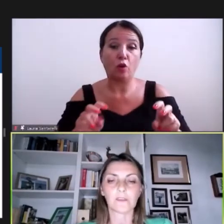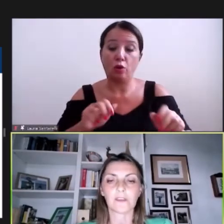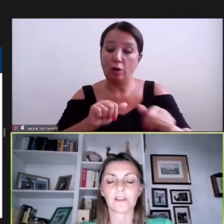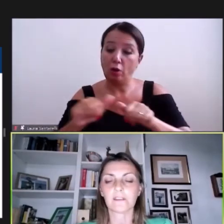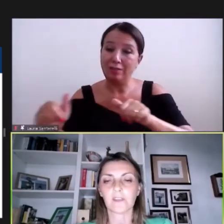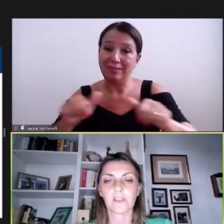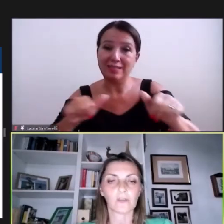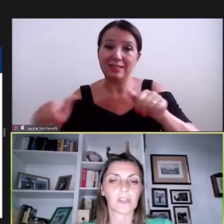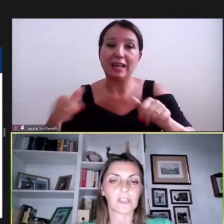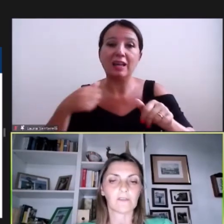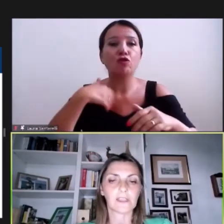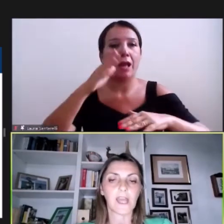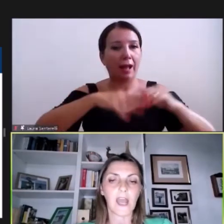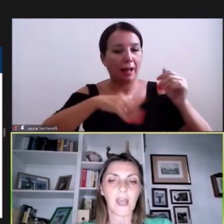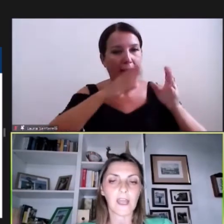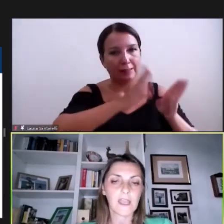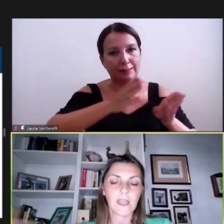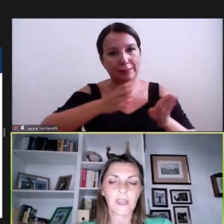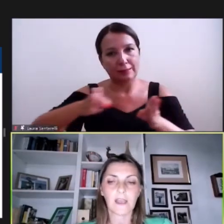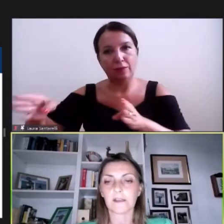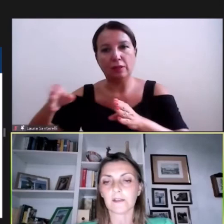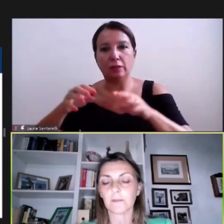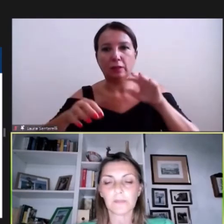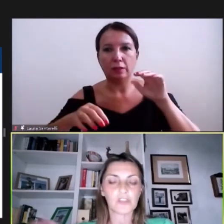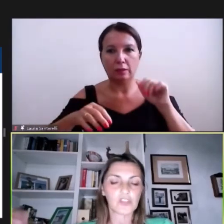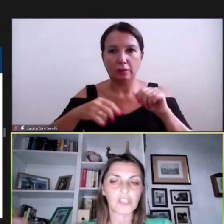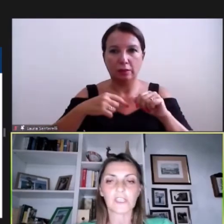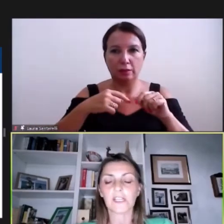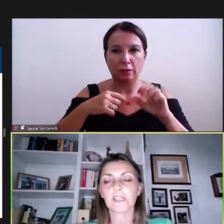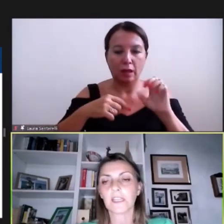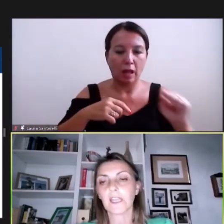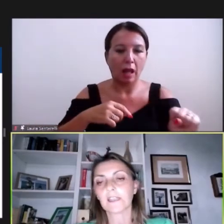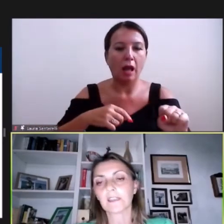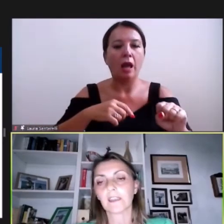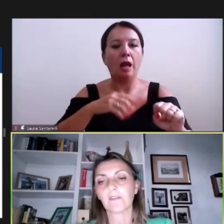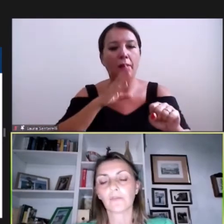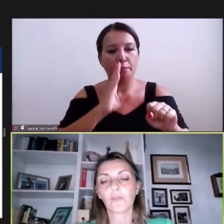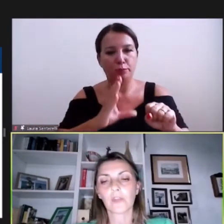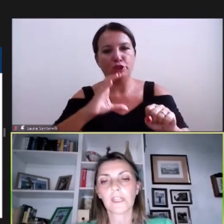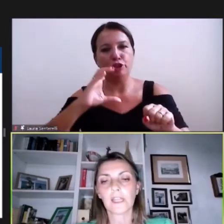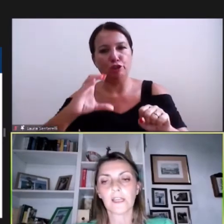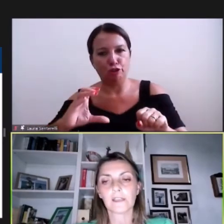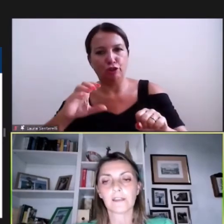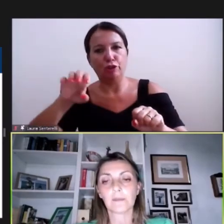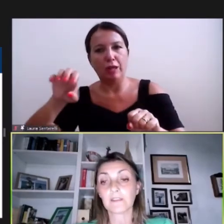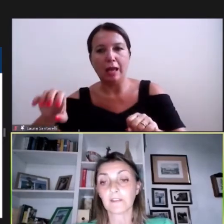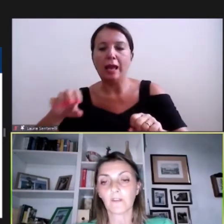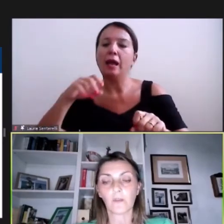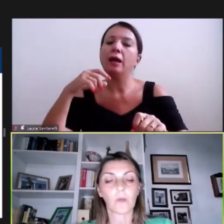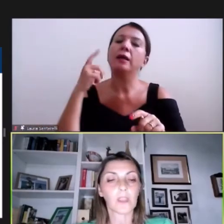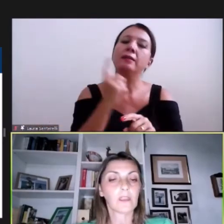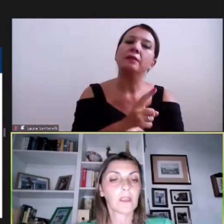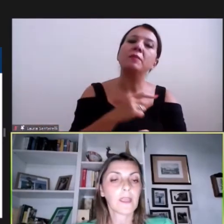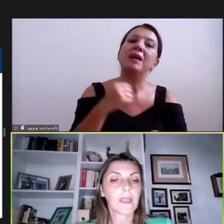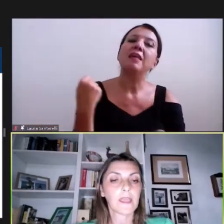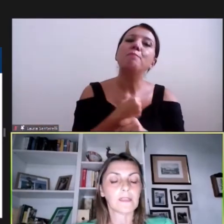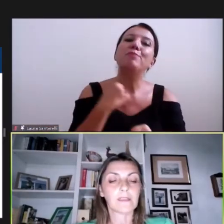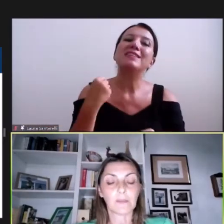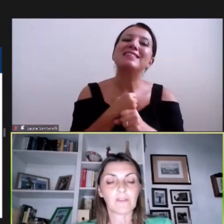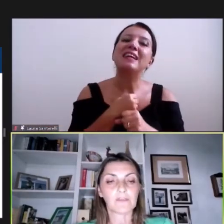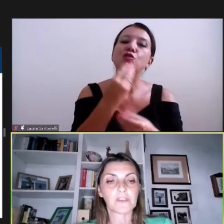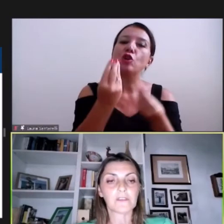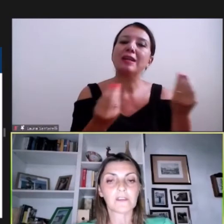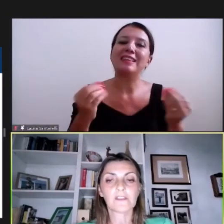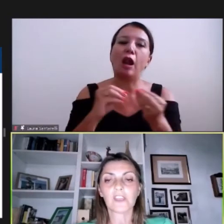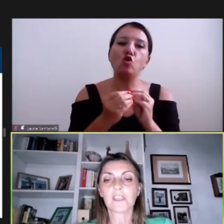da questa classificazione che va da A a B, C ed altre lettere in funzione delle prestazioni in